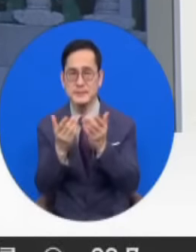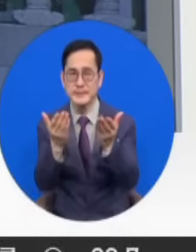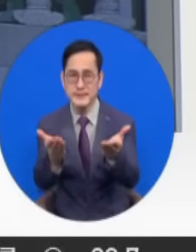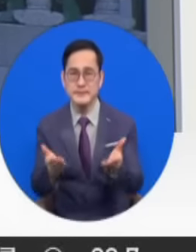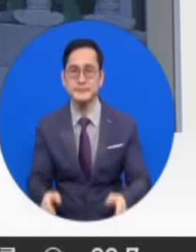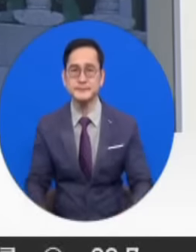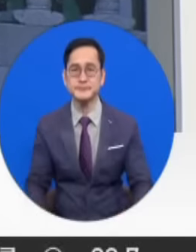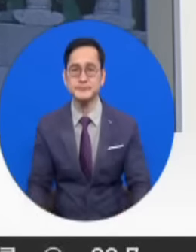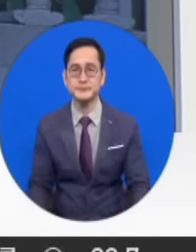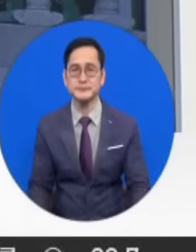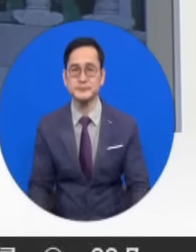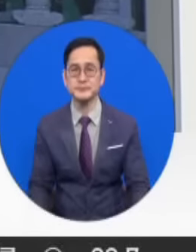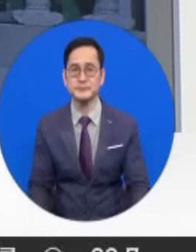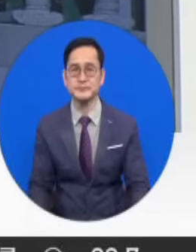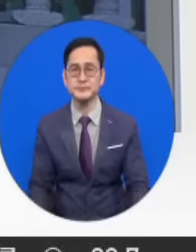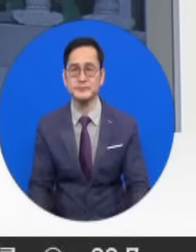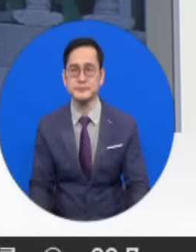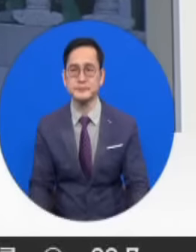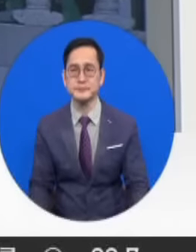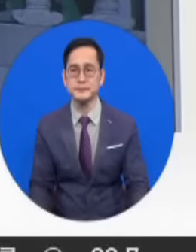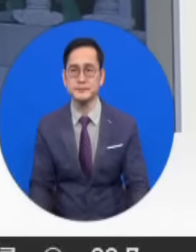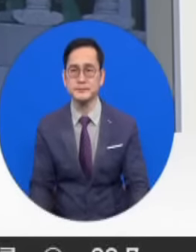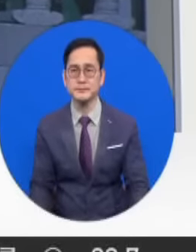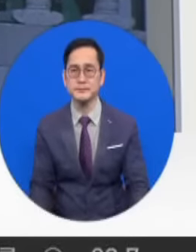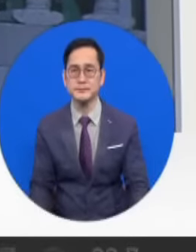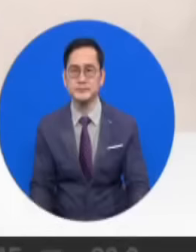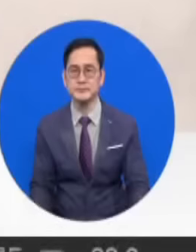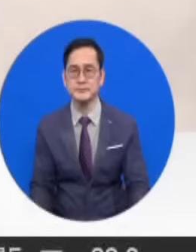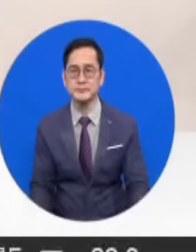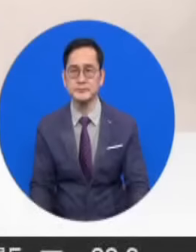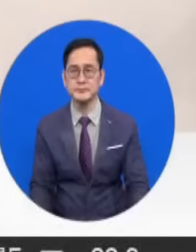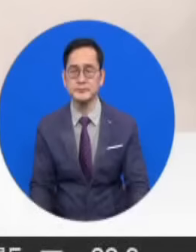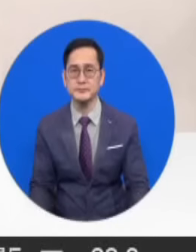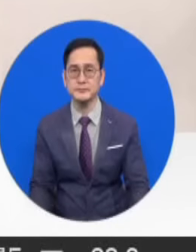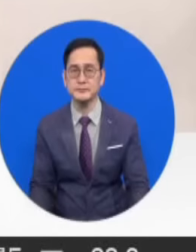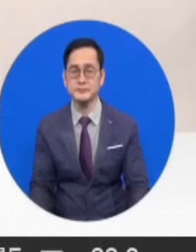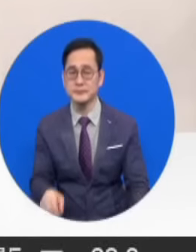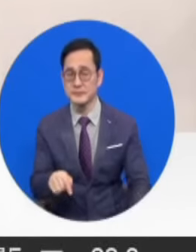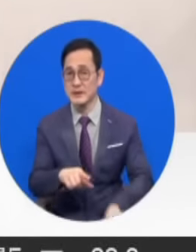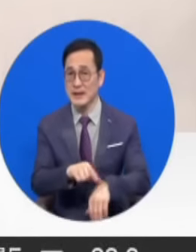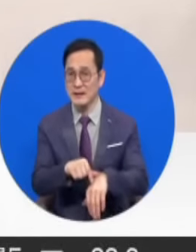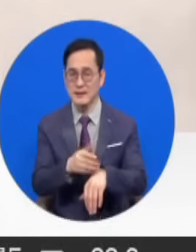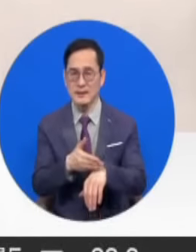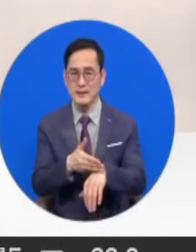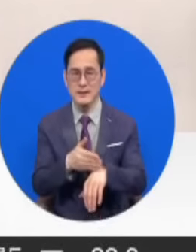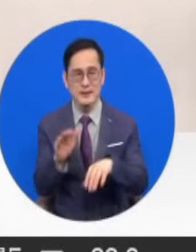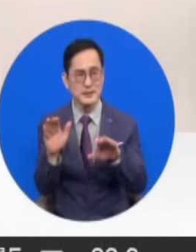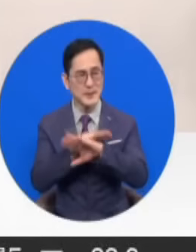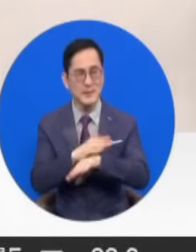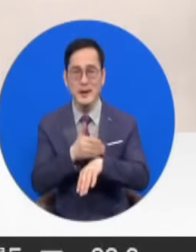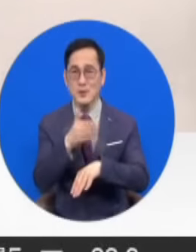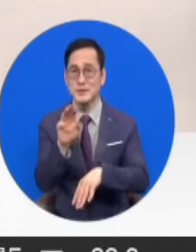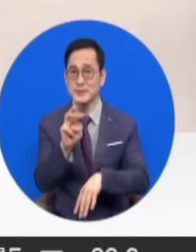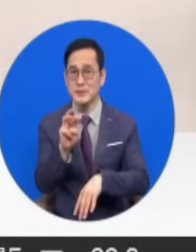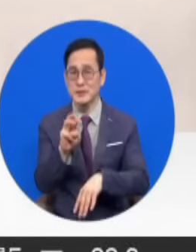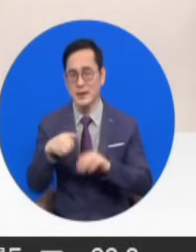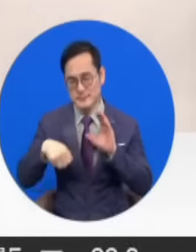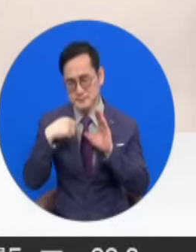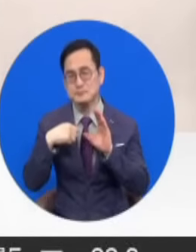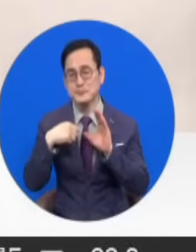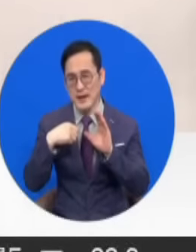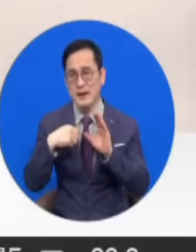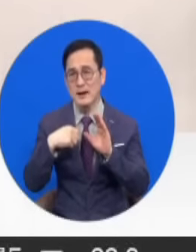전합니다. 그런데 김관선 변호사님. 네네. 그 당시 이제 시간이 9시 반이라는 거 아닙니까? 그러면 되게 회식 마치고 이제